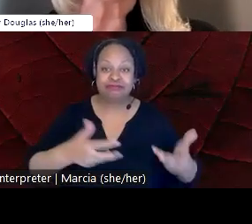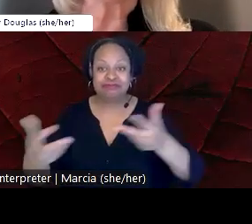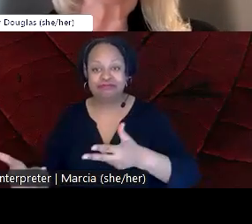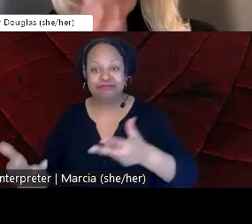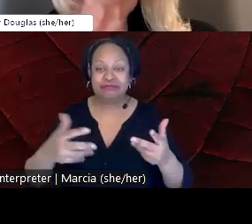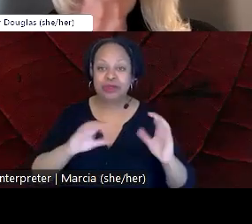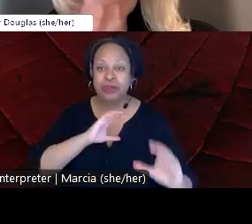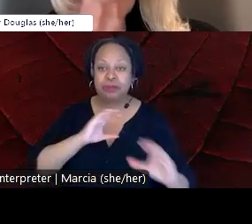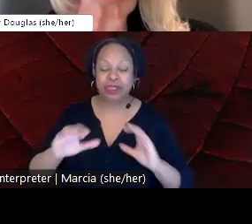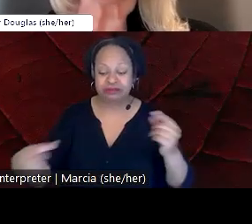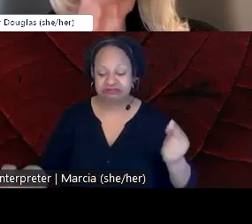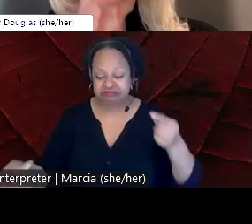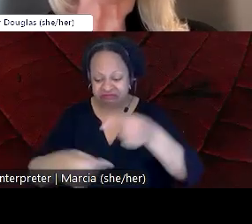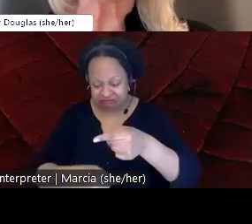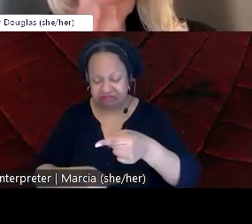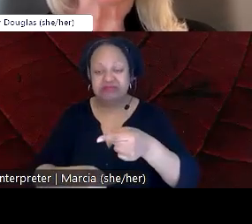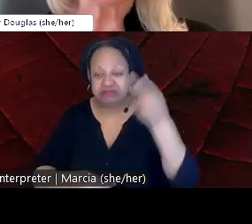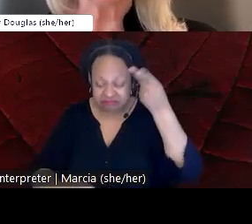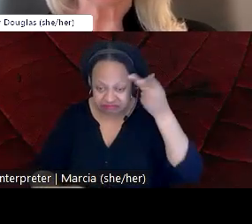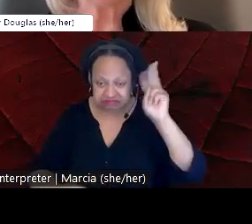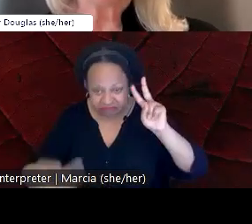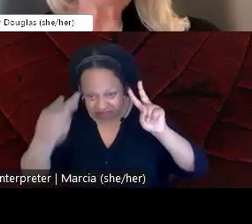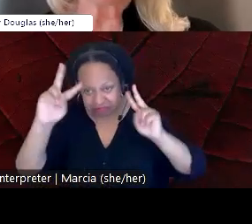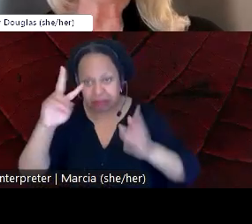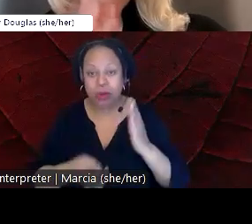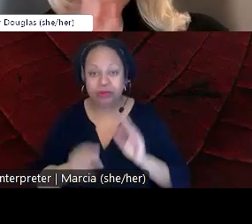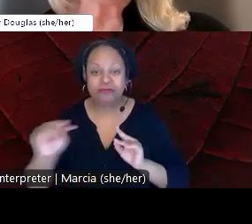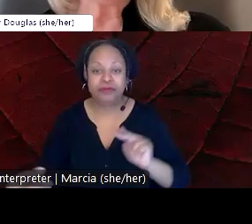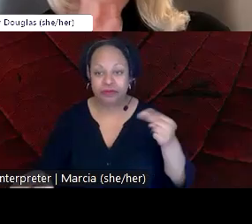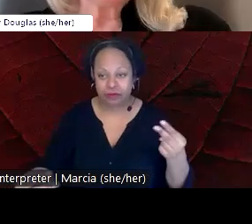communication et l'interprétation du monde.